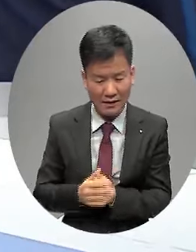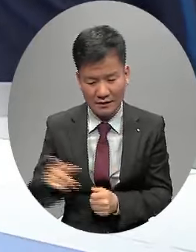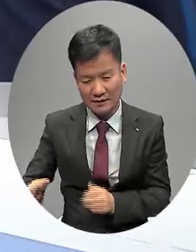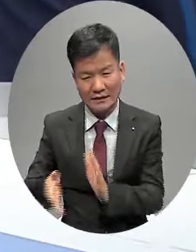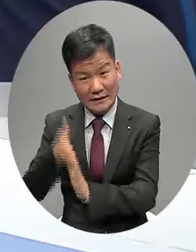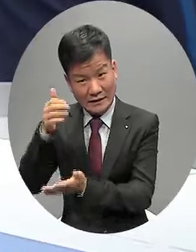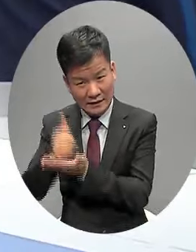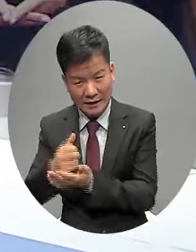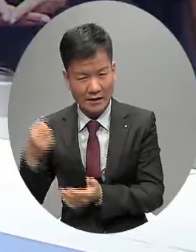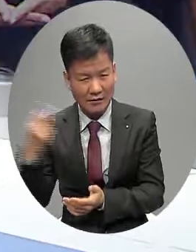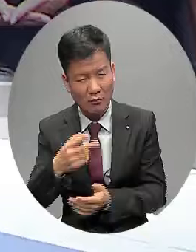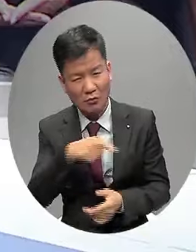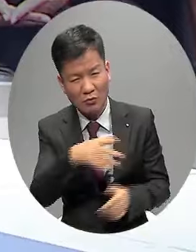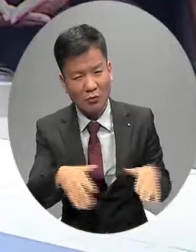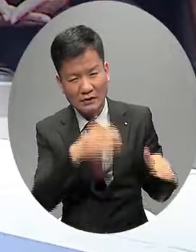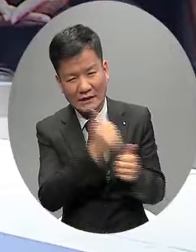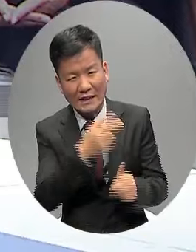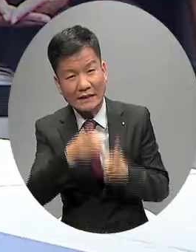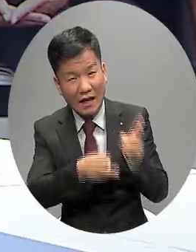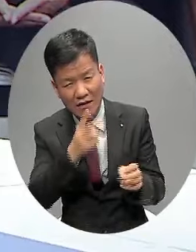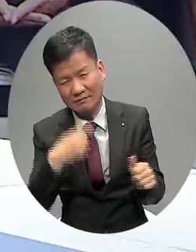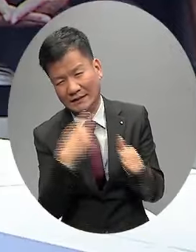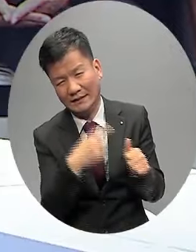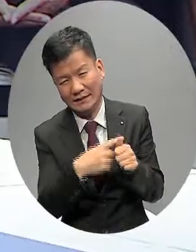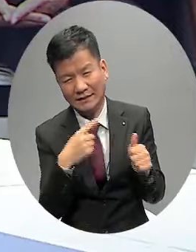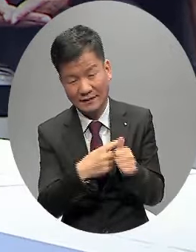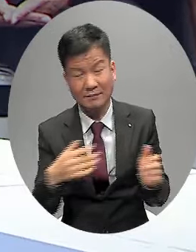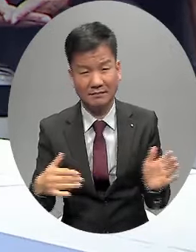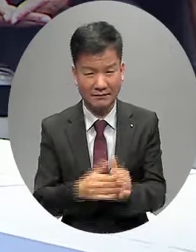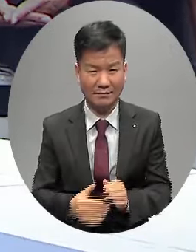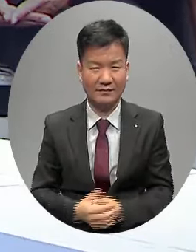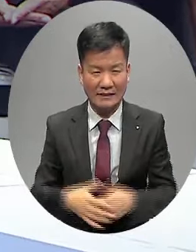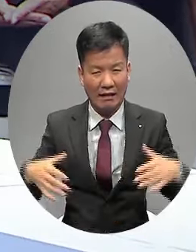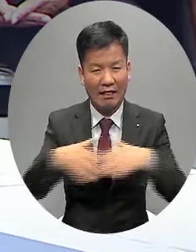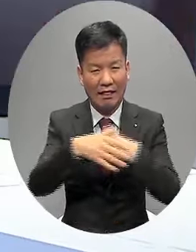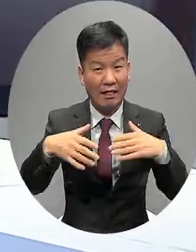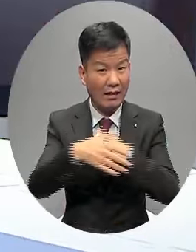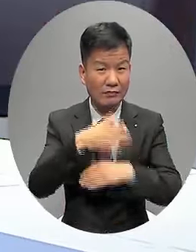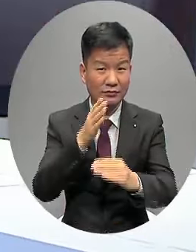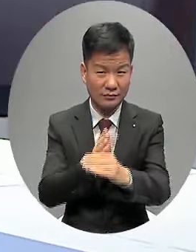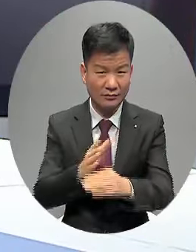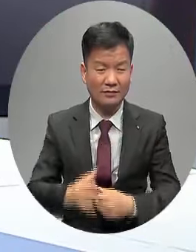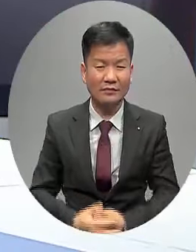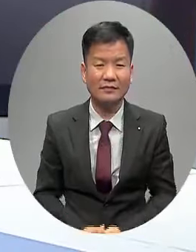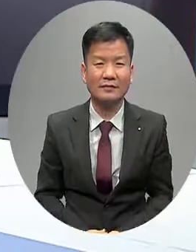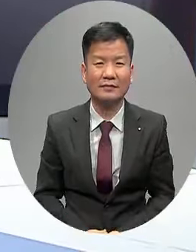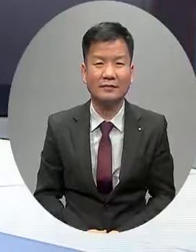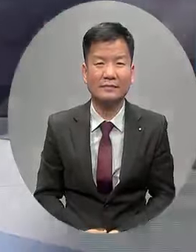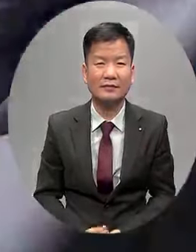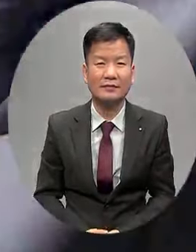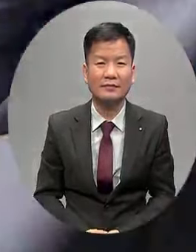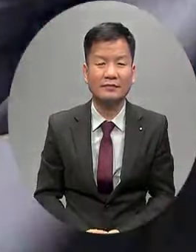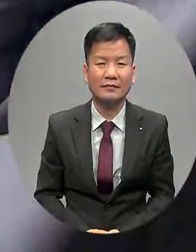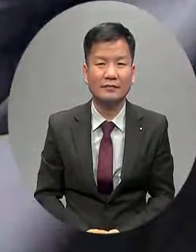시장이 작심한 듯 김 지사 사업을 공개 비판했습니다. 이지현 기자가 보도합니다.